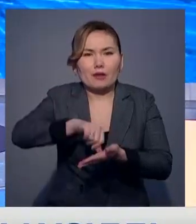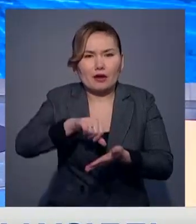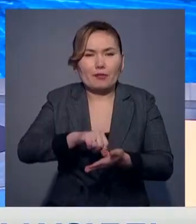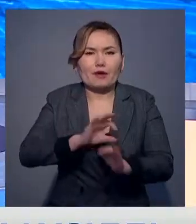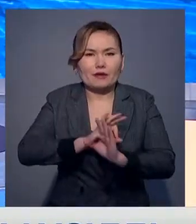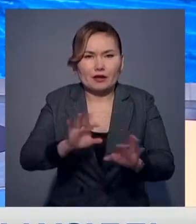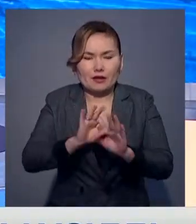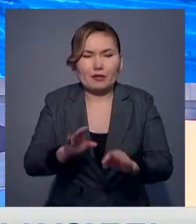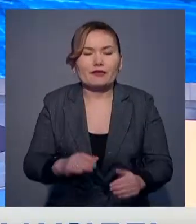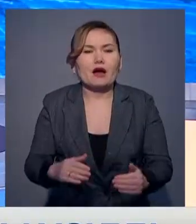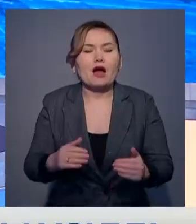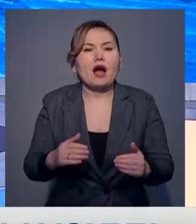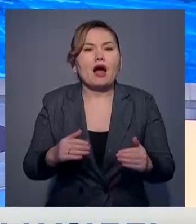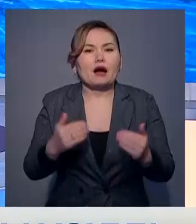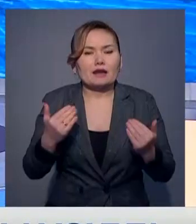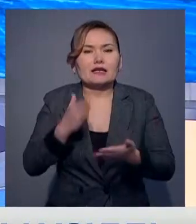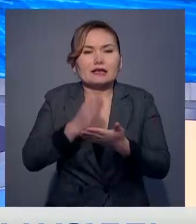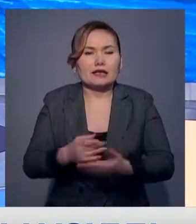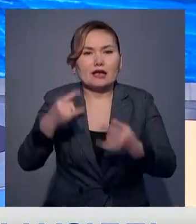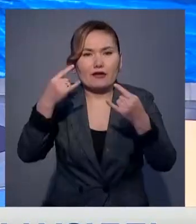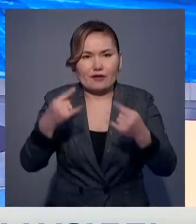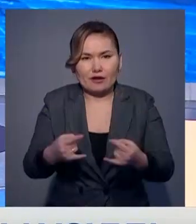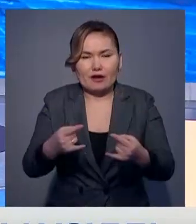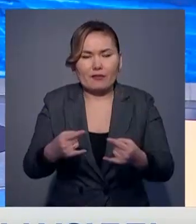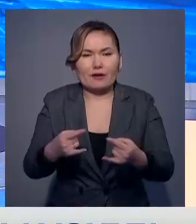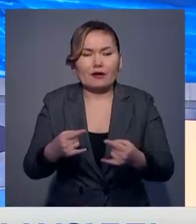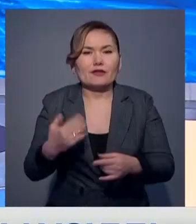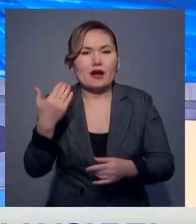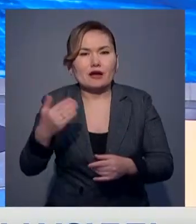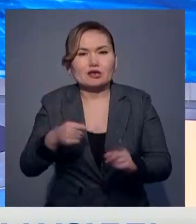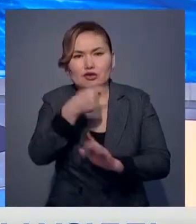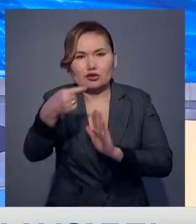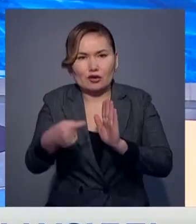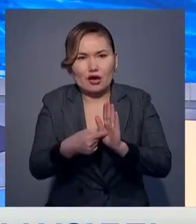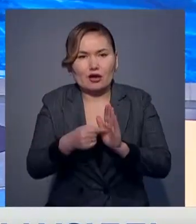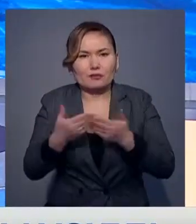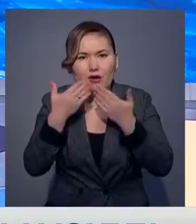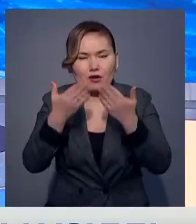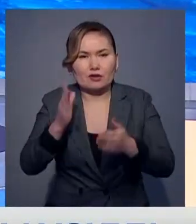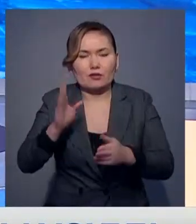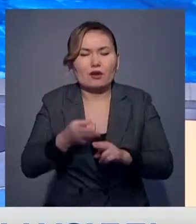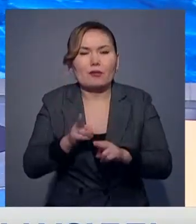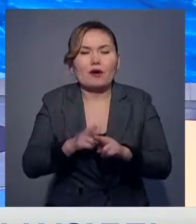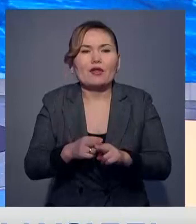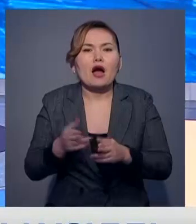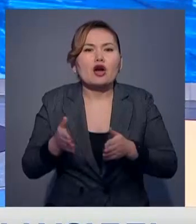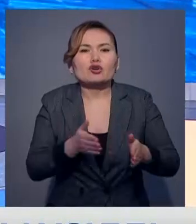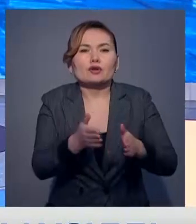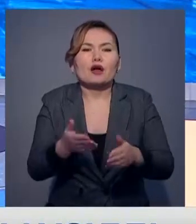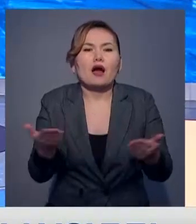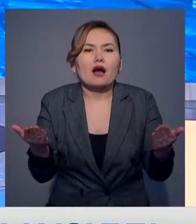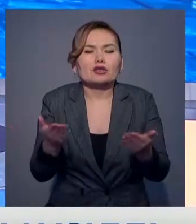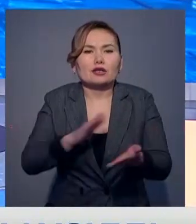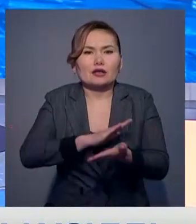баяндайды. Гүлсара ханым, сіз тікелей эфирдес, бірден сұрақтарға көшсем. Қазіргі жолдағы жағдай қандай? Жолдар қаншалықты